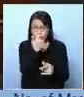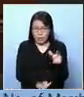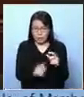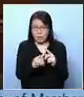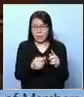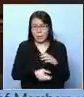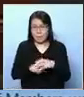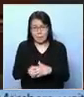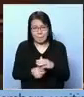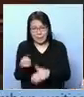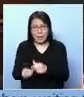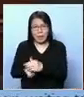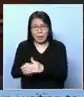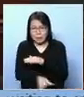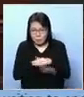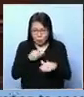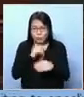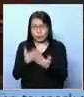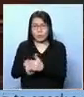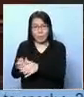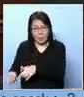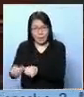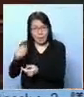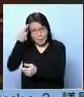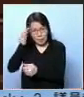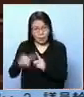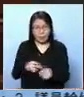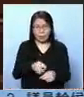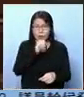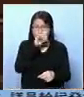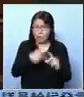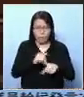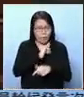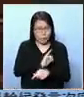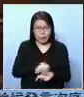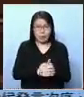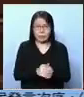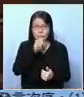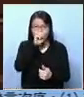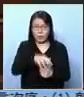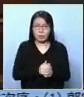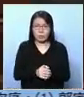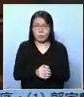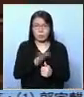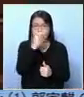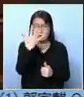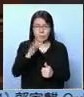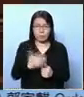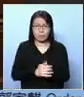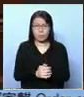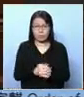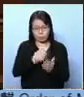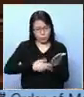的钱拿回来然后济贫，不可以这样的嘛。所以他们的那种说法就是提出这55个